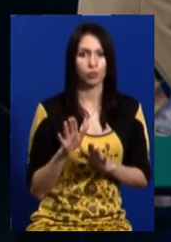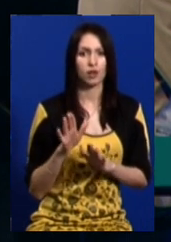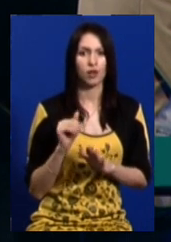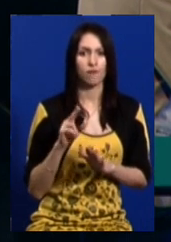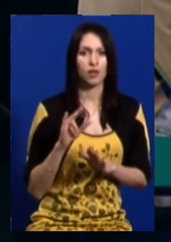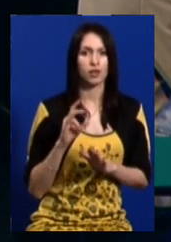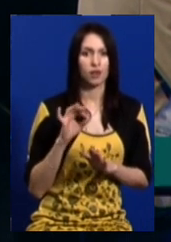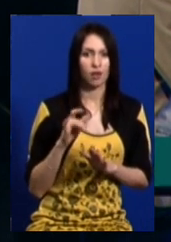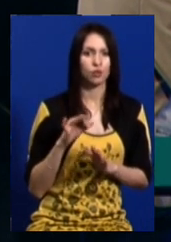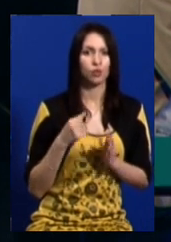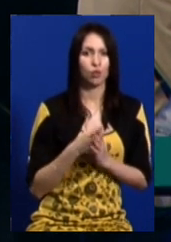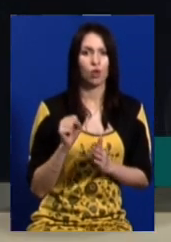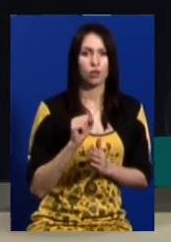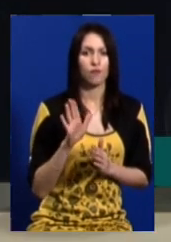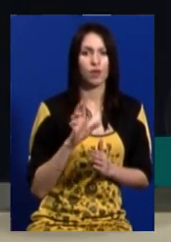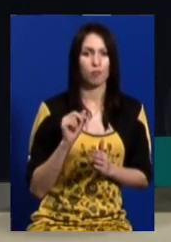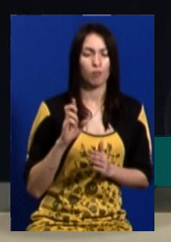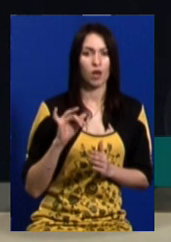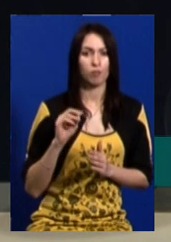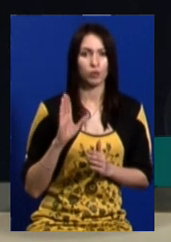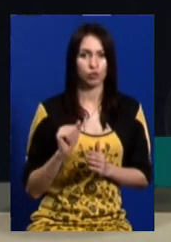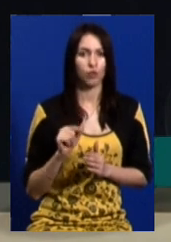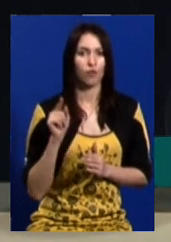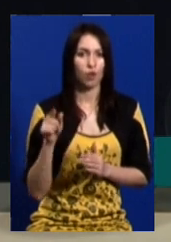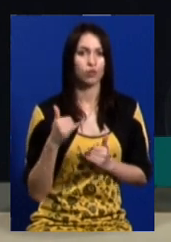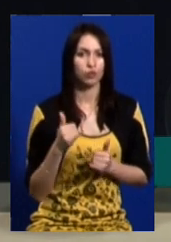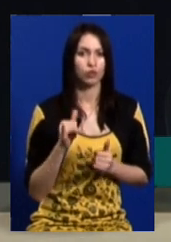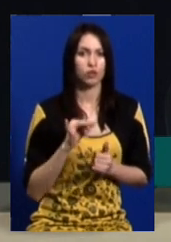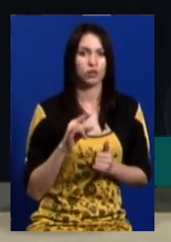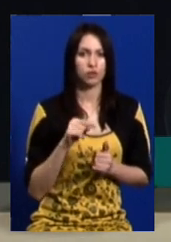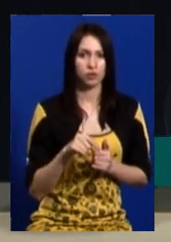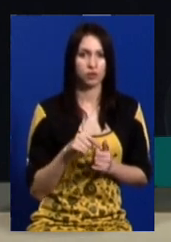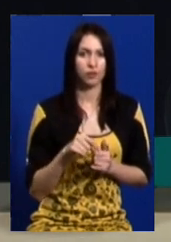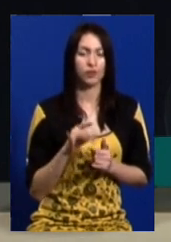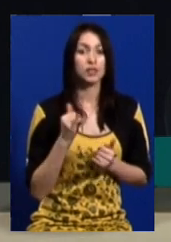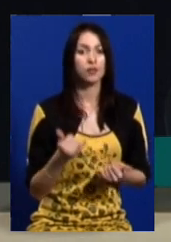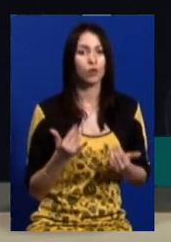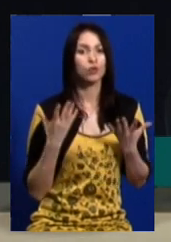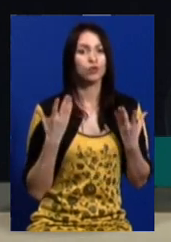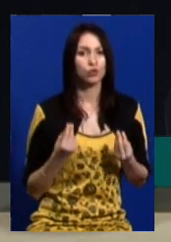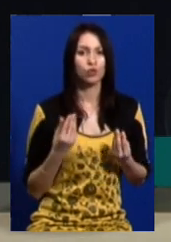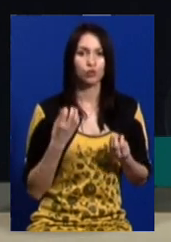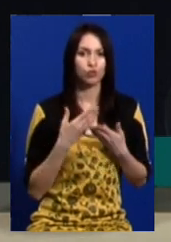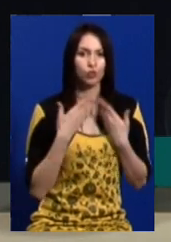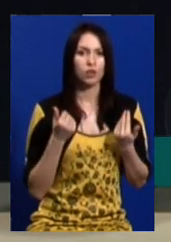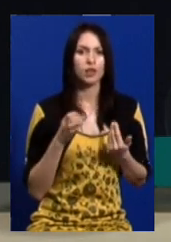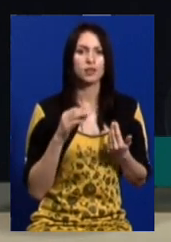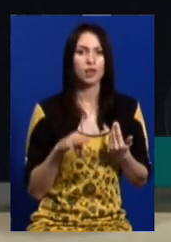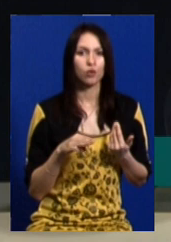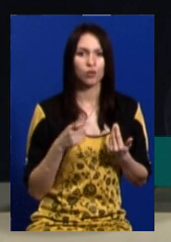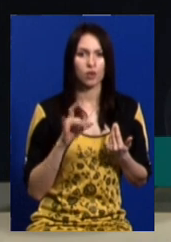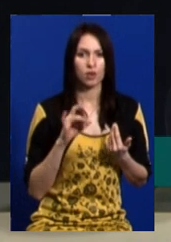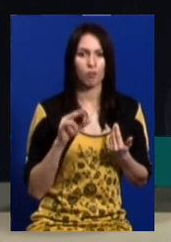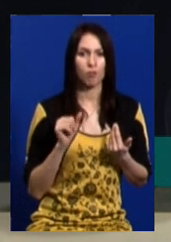наголошую, до Анатолія Валерійовича Бабичева. Він якраз ці статути. Сьогоднішній день ще немає статутів єпархії. Вже